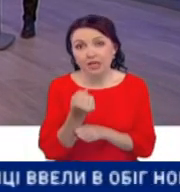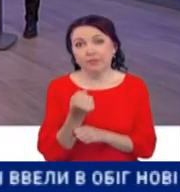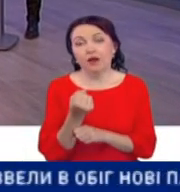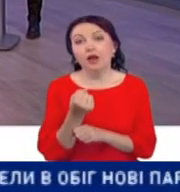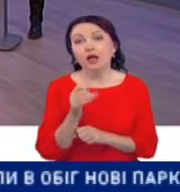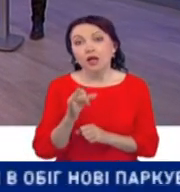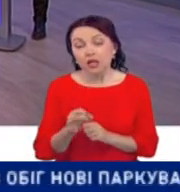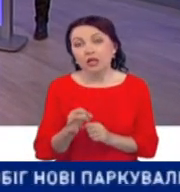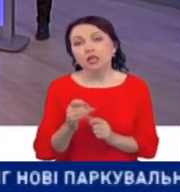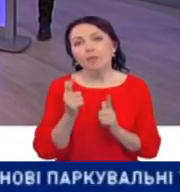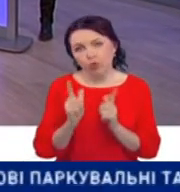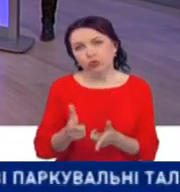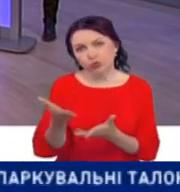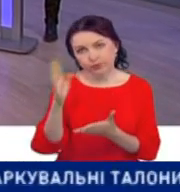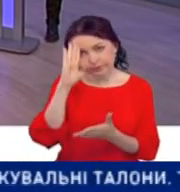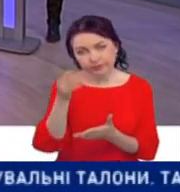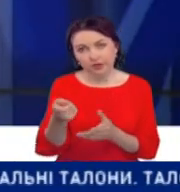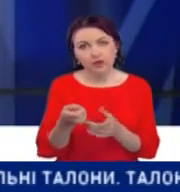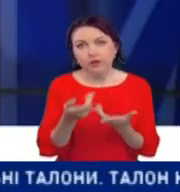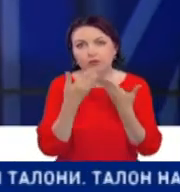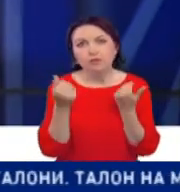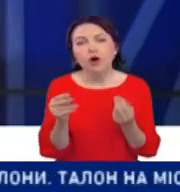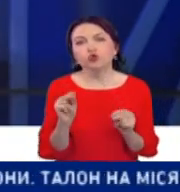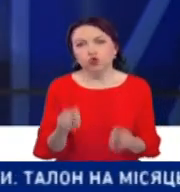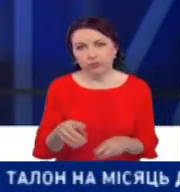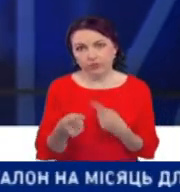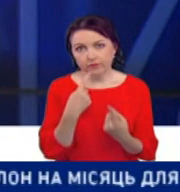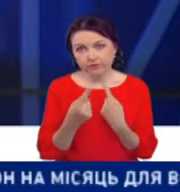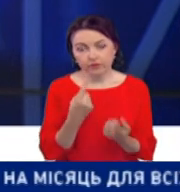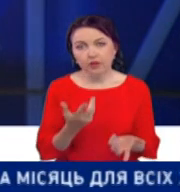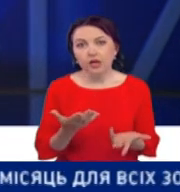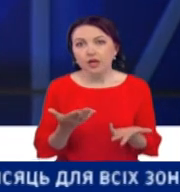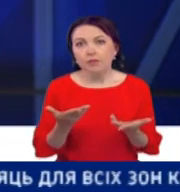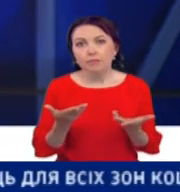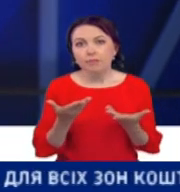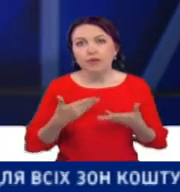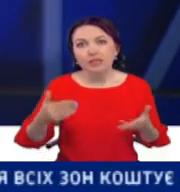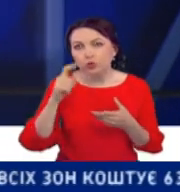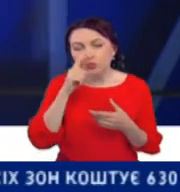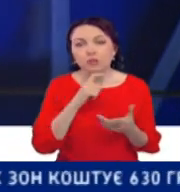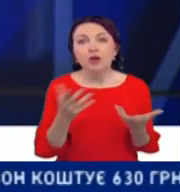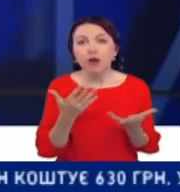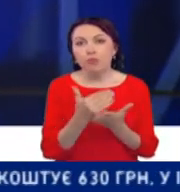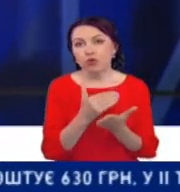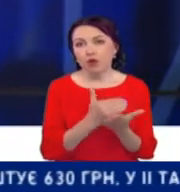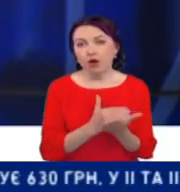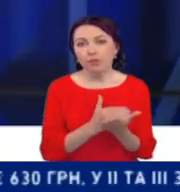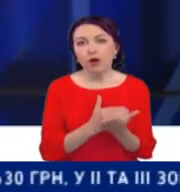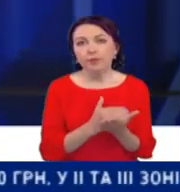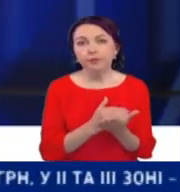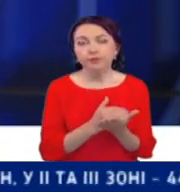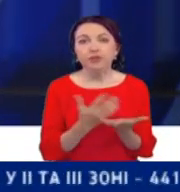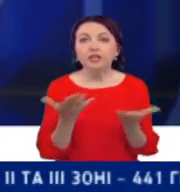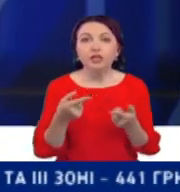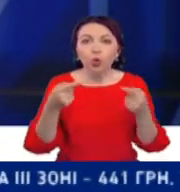дійсно погоджуюсь з паном Сергієм, що нема про що говорити, тому що, ну, по-перше, ми не розуміємо, яка програма. Так, да, так. Про, от,